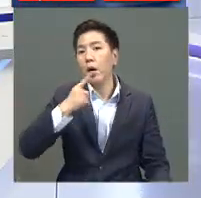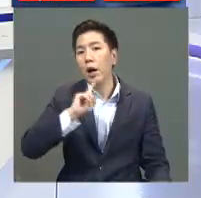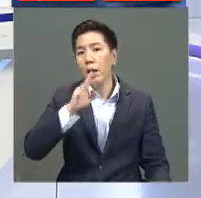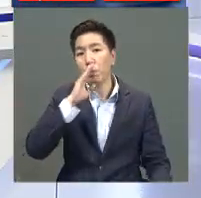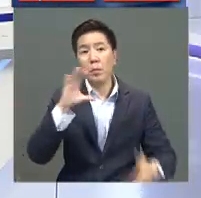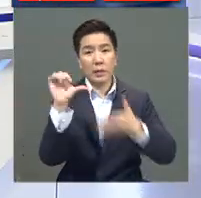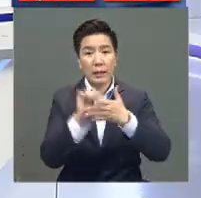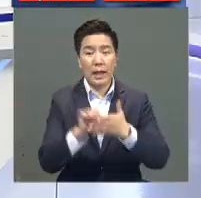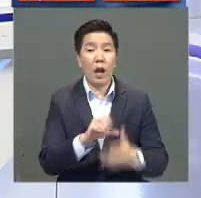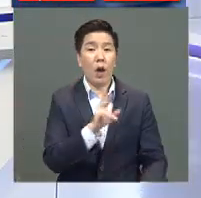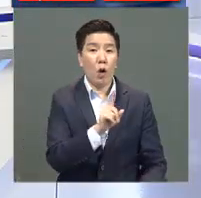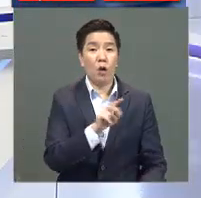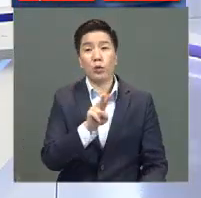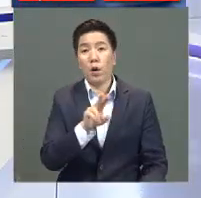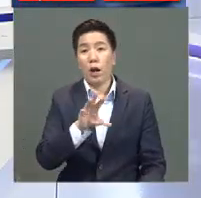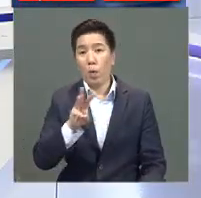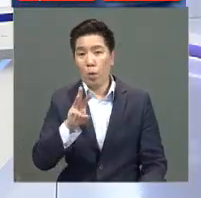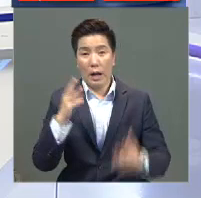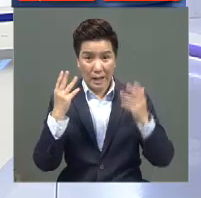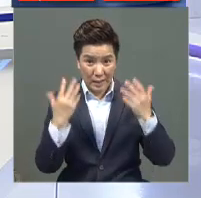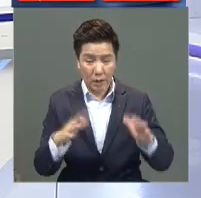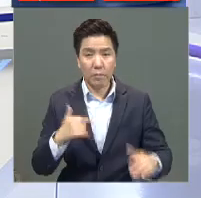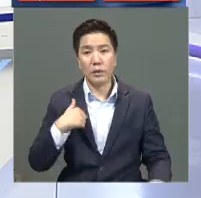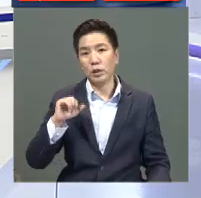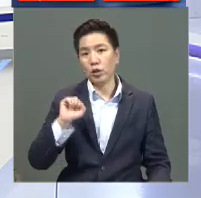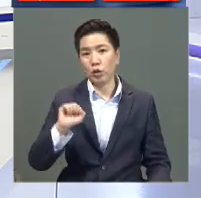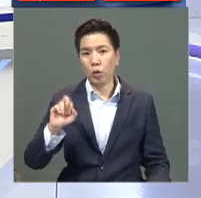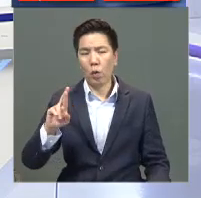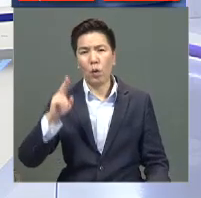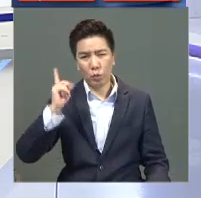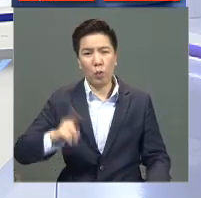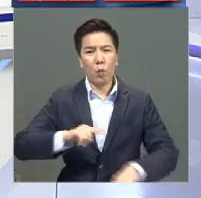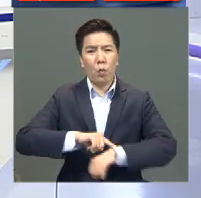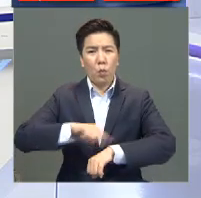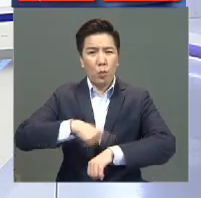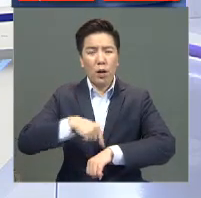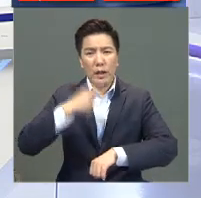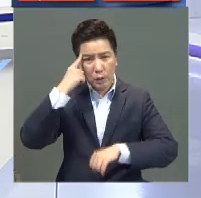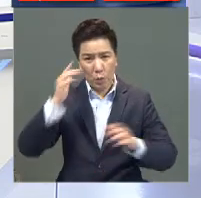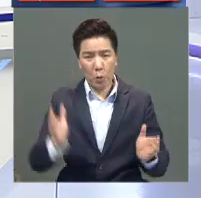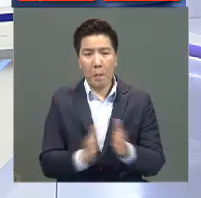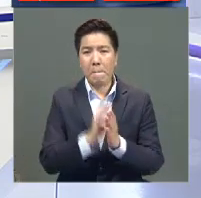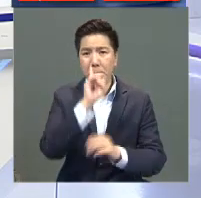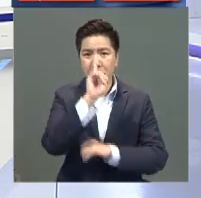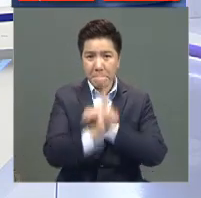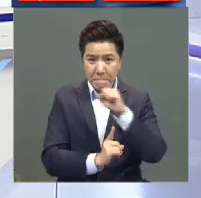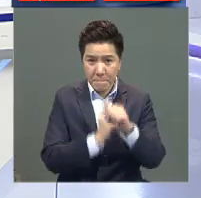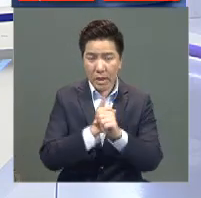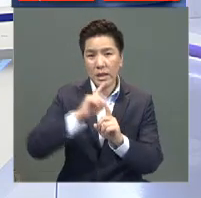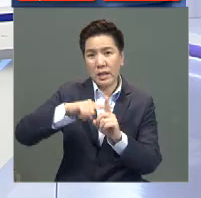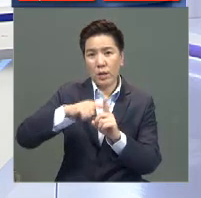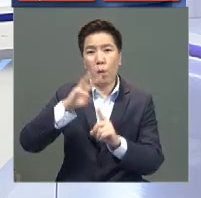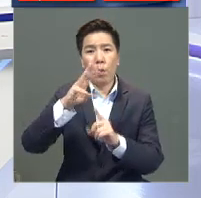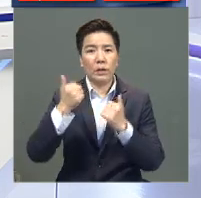จะมีการแก้ไขมาตรา256แล้วก็มีการตั้งสสรน่าจะใช้เวลาเนี่ยประมาณ1ปี6เดือน